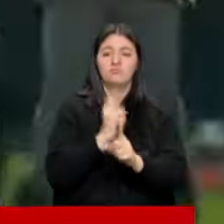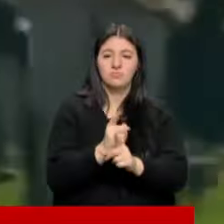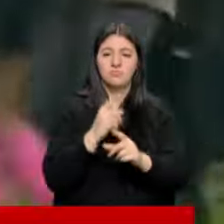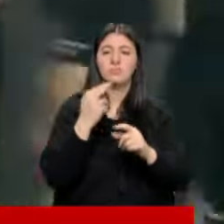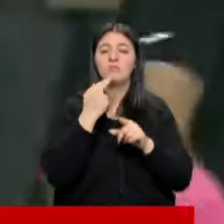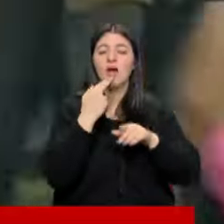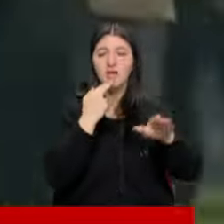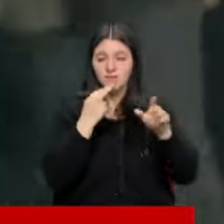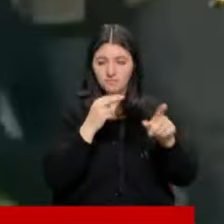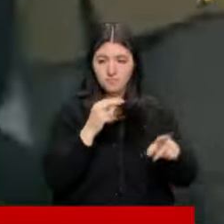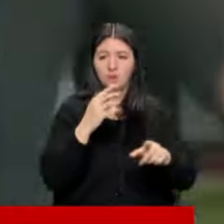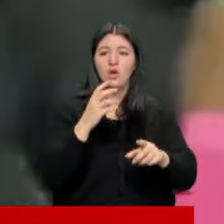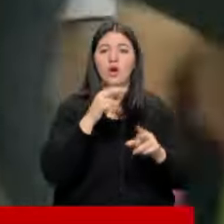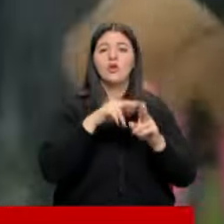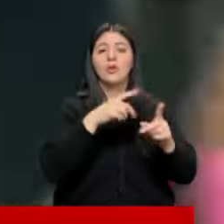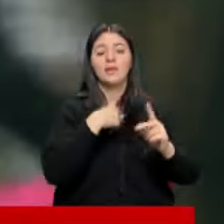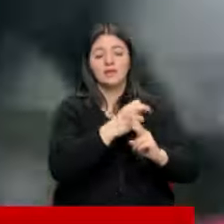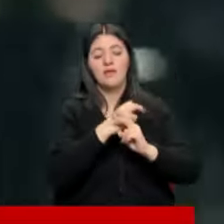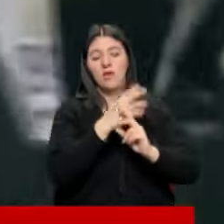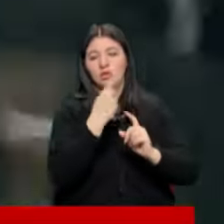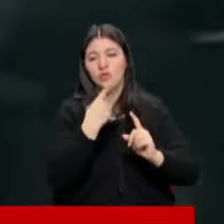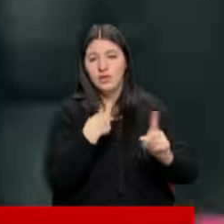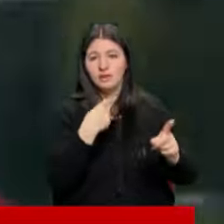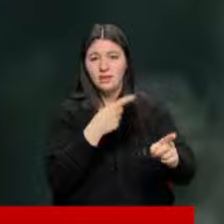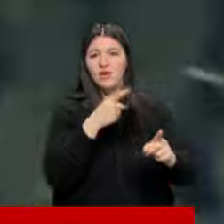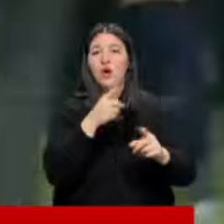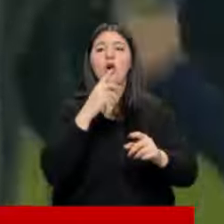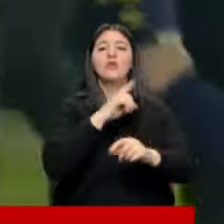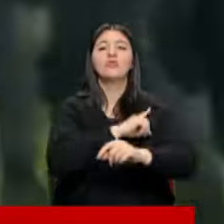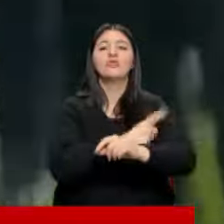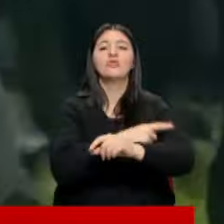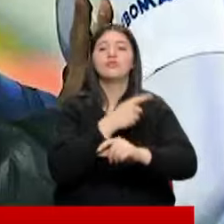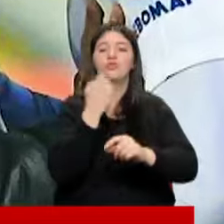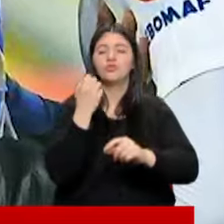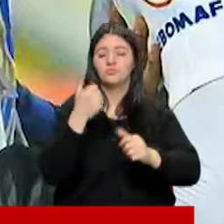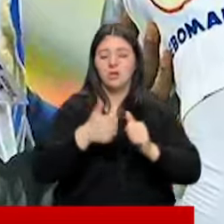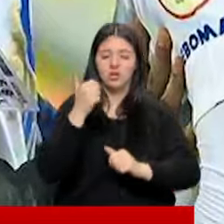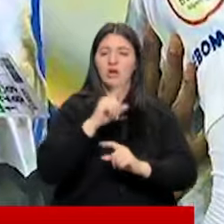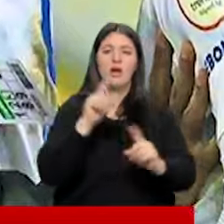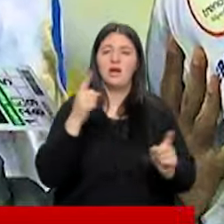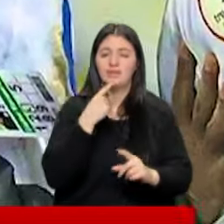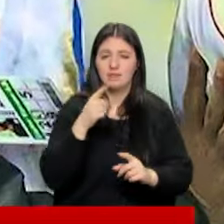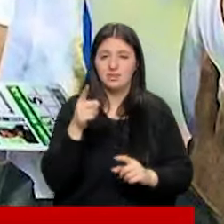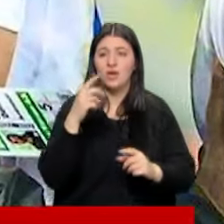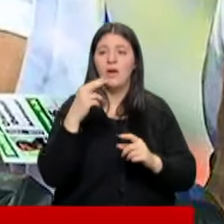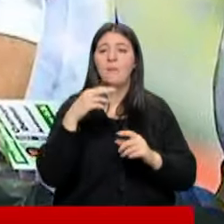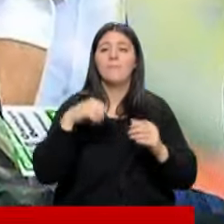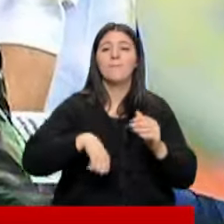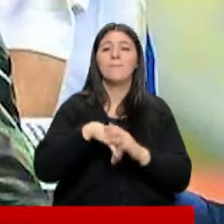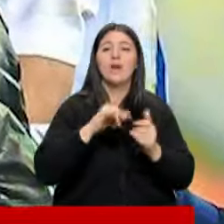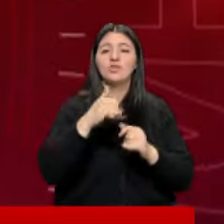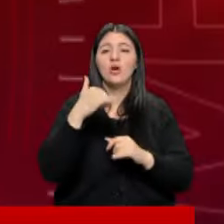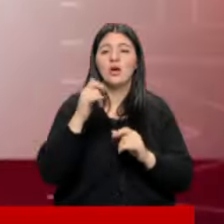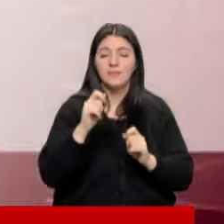Umut Meler Koca'nın kendisini tehdit ettiğini belirtirken Koca o iddiayı reddetti. Ancak maçtaki diğer hakemler de tehdidi